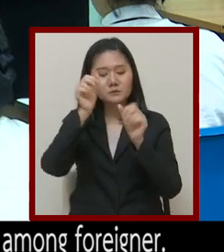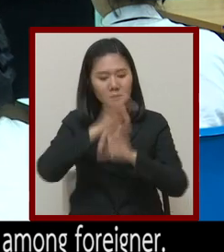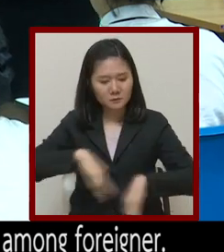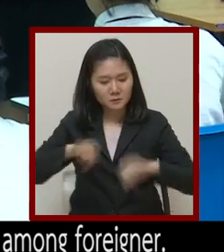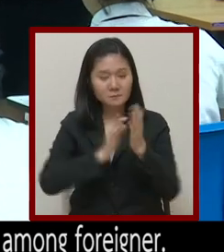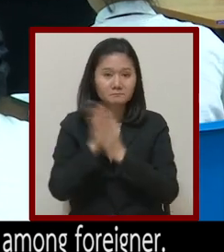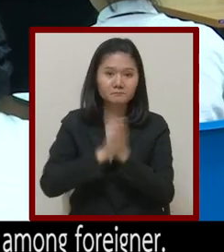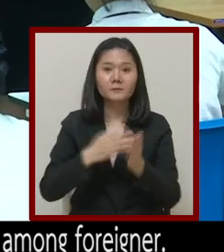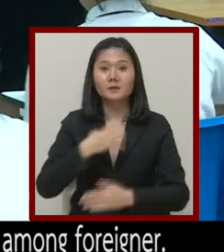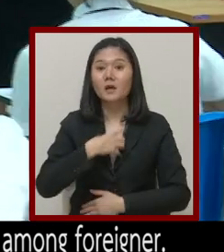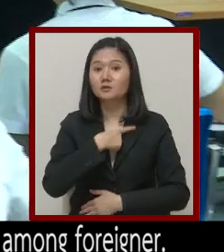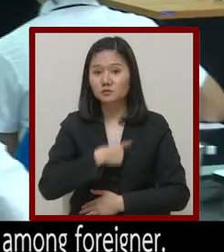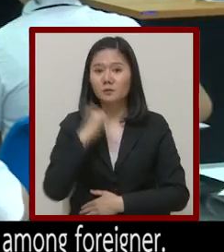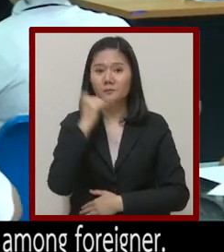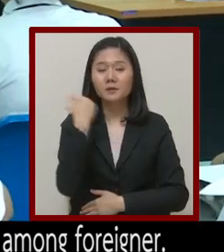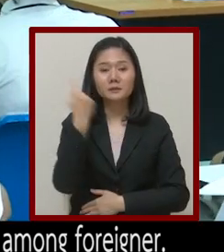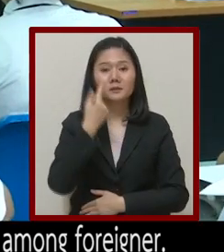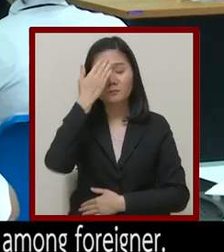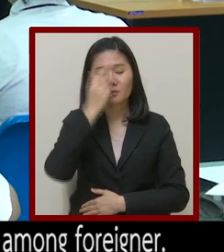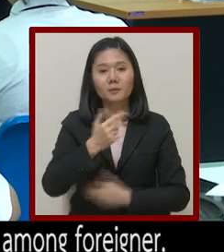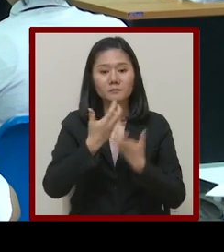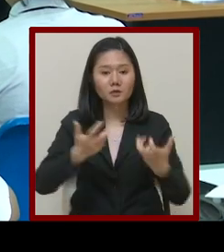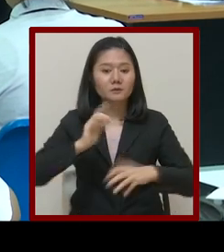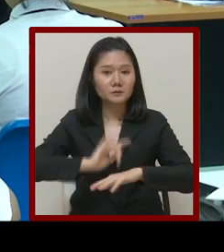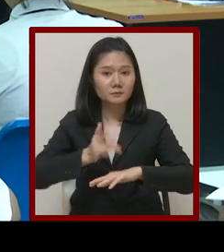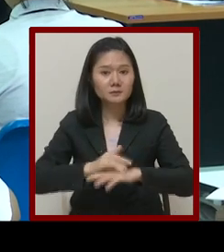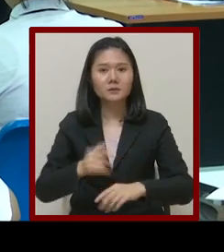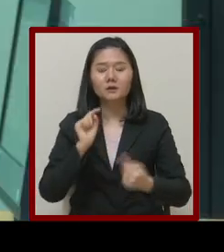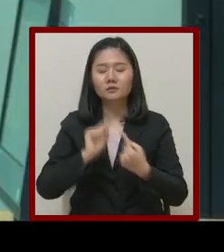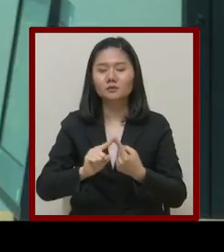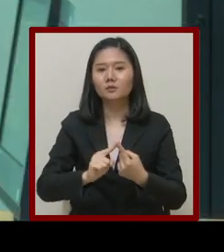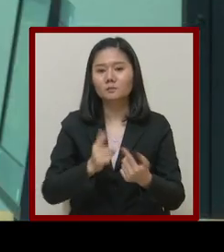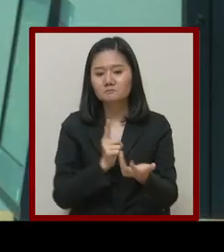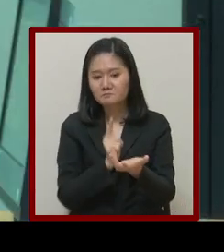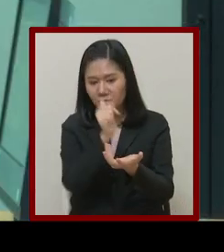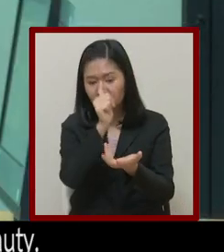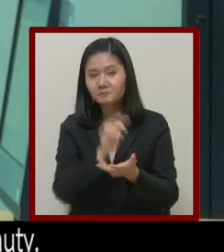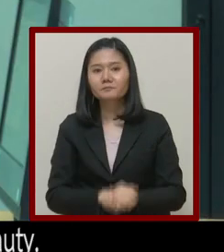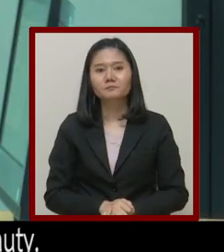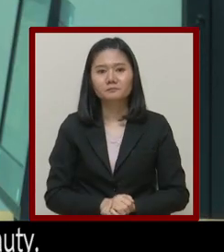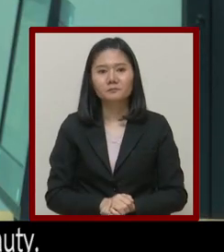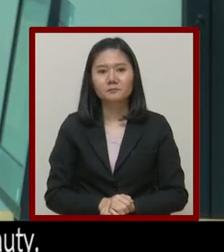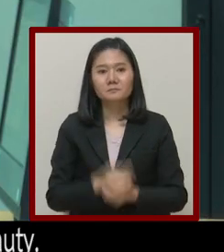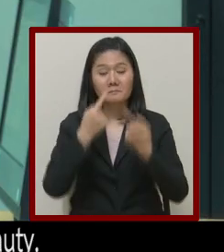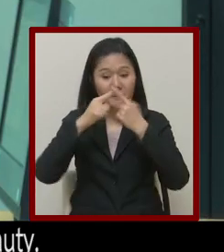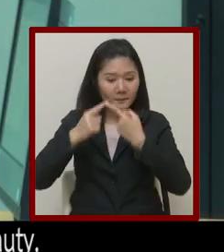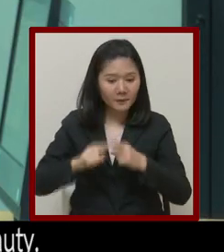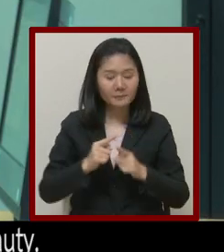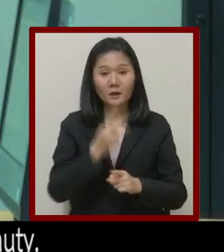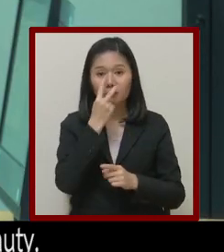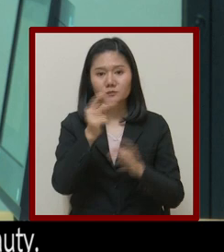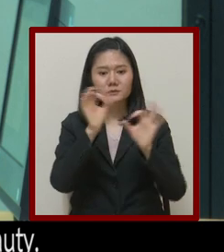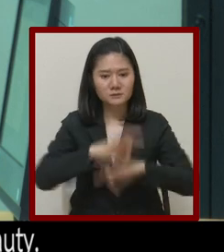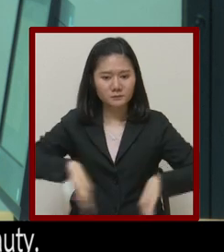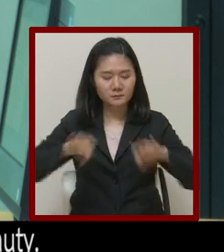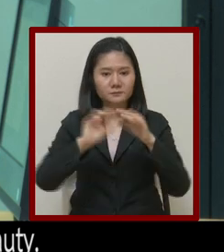ญให้ความนิยมมากเพราะว่ามันมีทรัพยากรธรรมชาติที่ค่อนข้างจะโดดเด่นแล้วก็ค่อนข้างจะแปลกตาที่ส